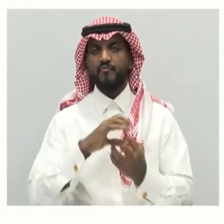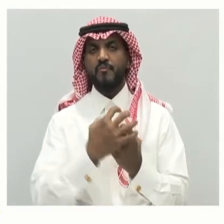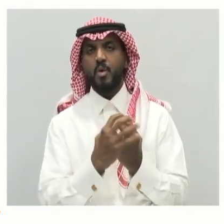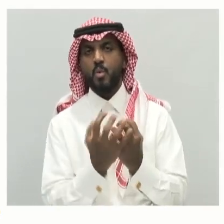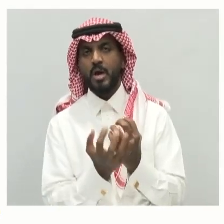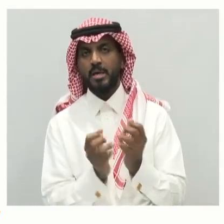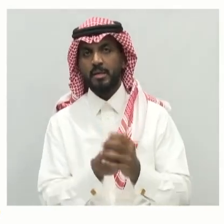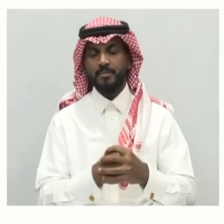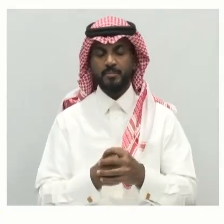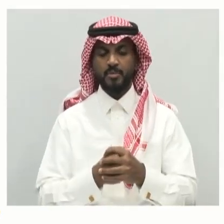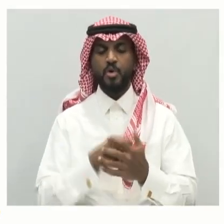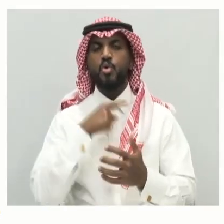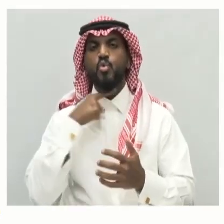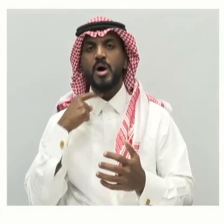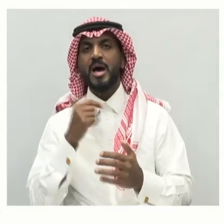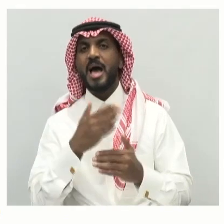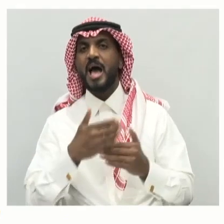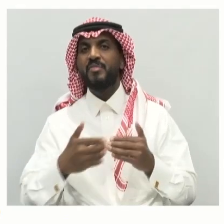فواكه وخضروات